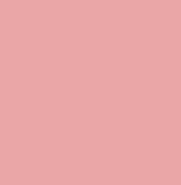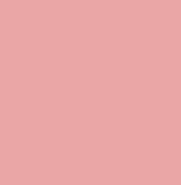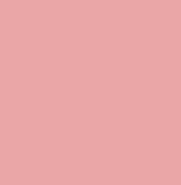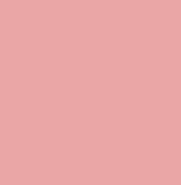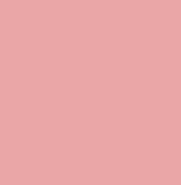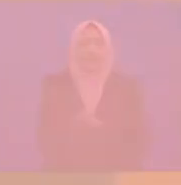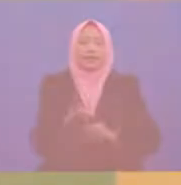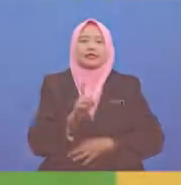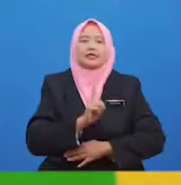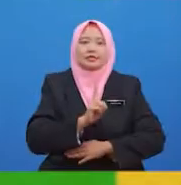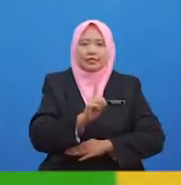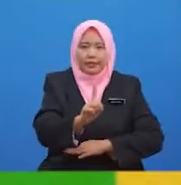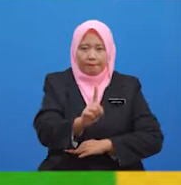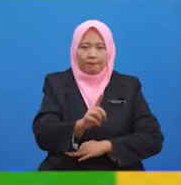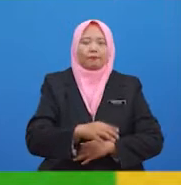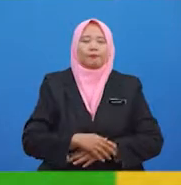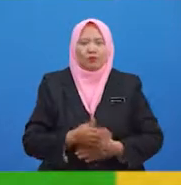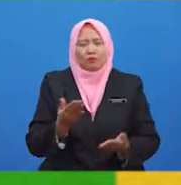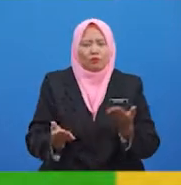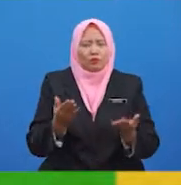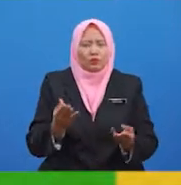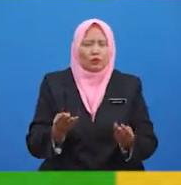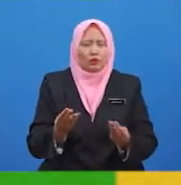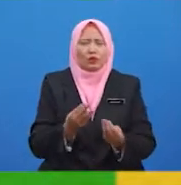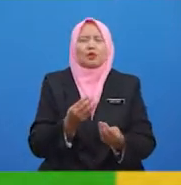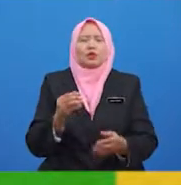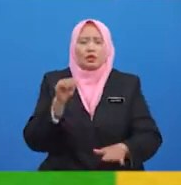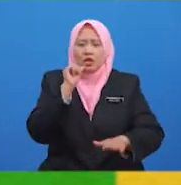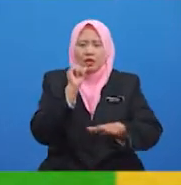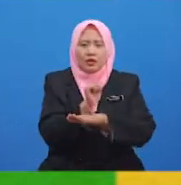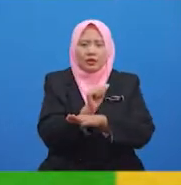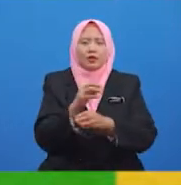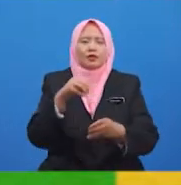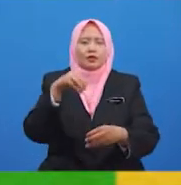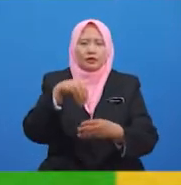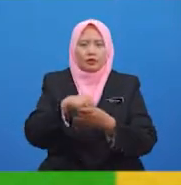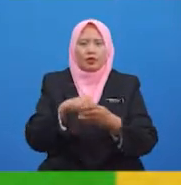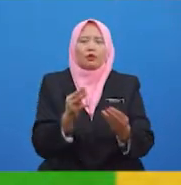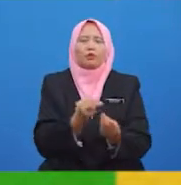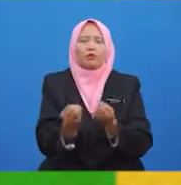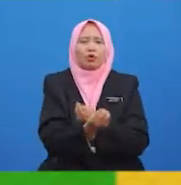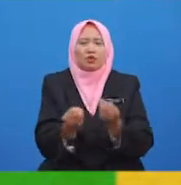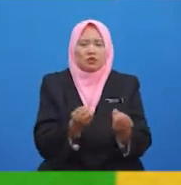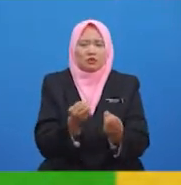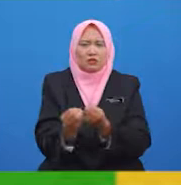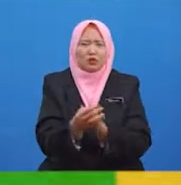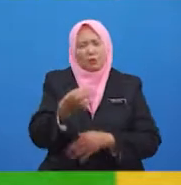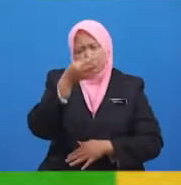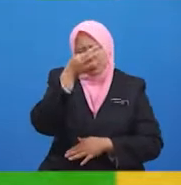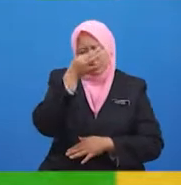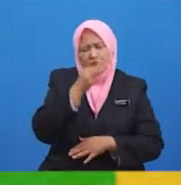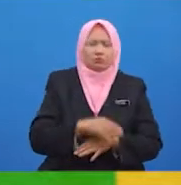Islam. Mungkin akad dalam muamalah agak asing dengan kita. Tetapi hakikatnya,